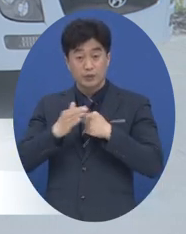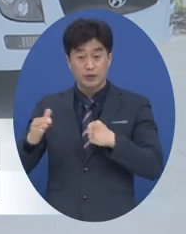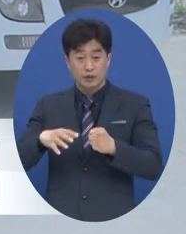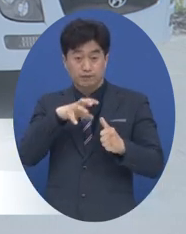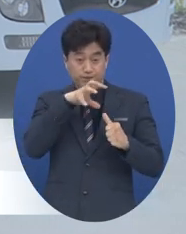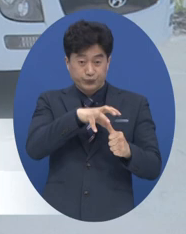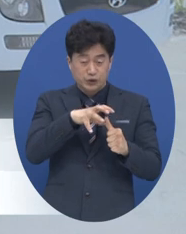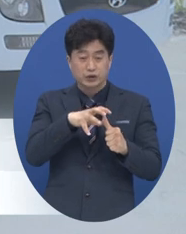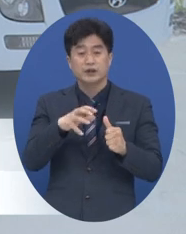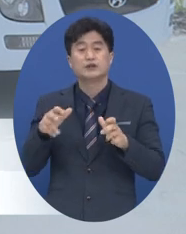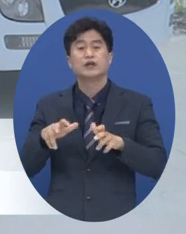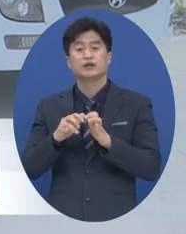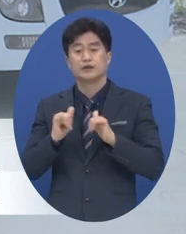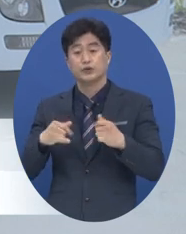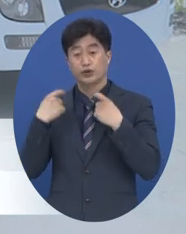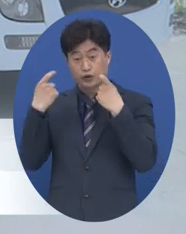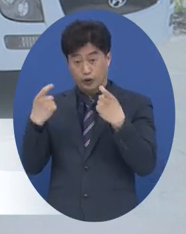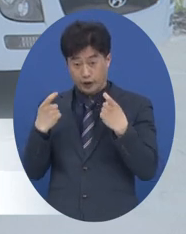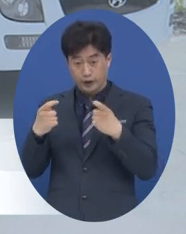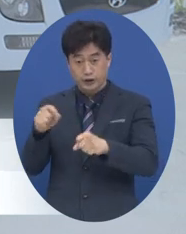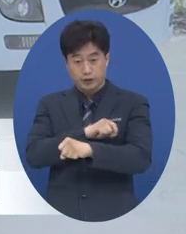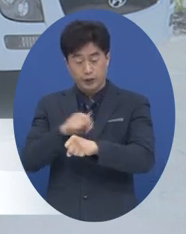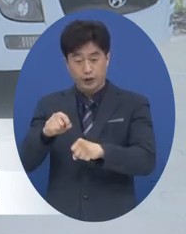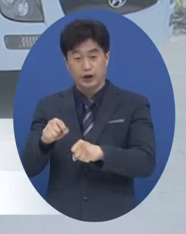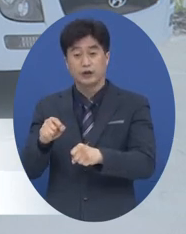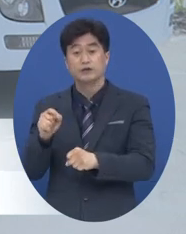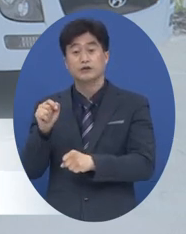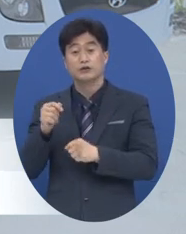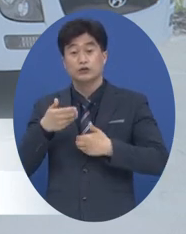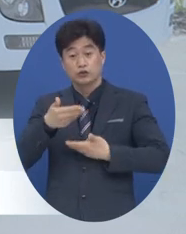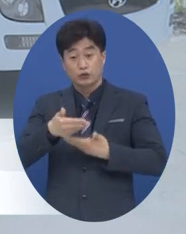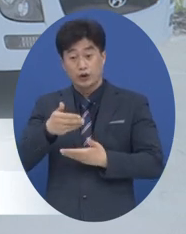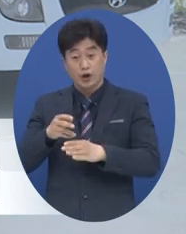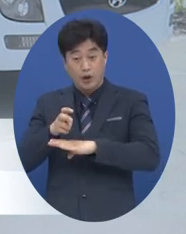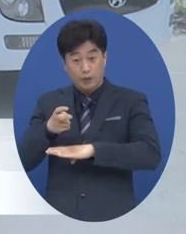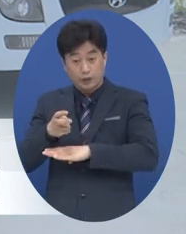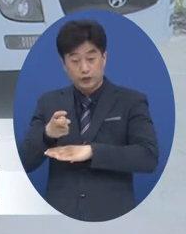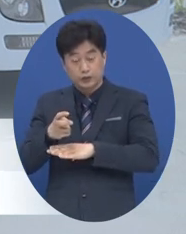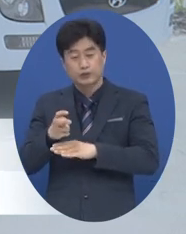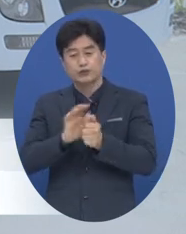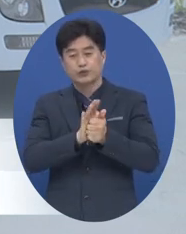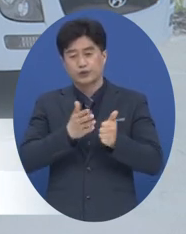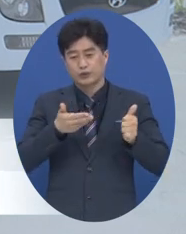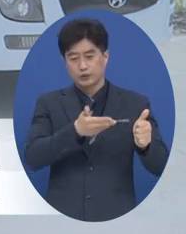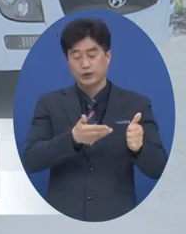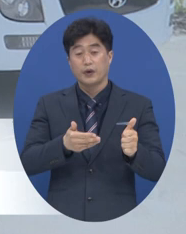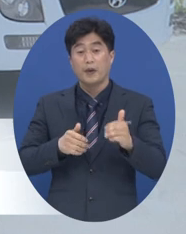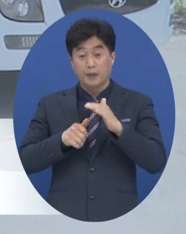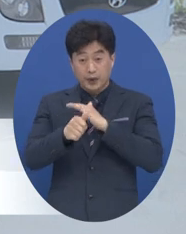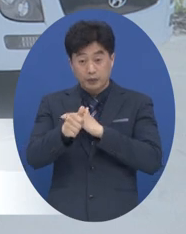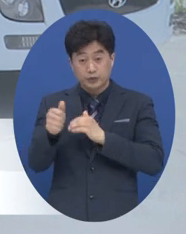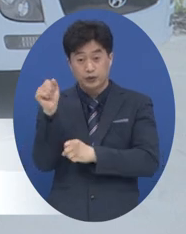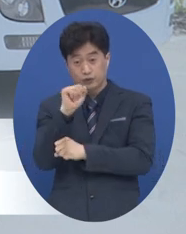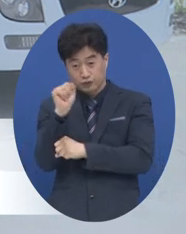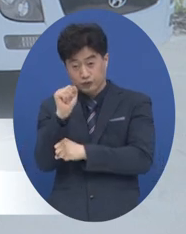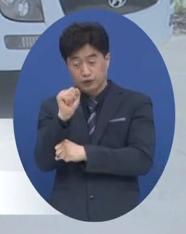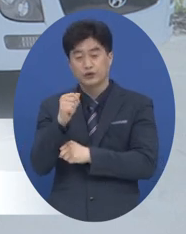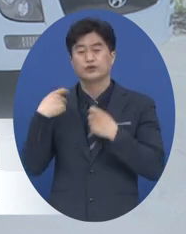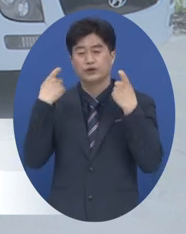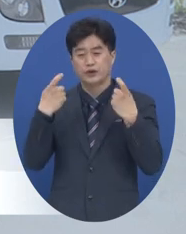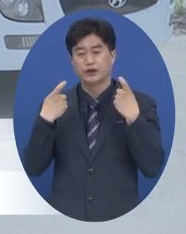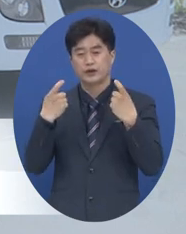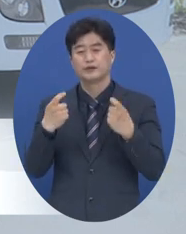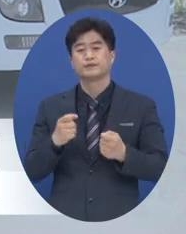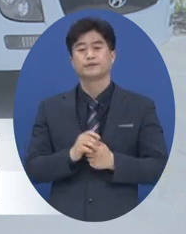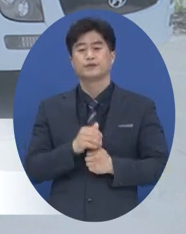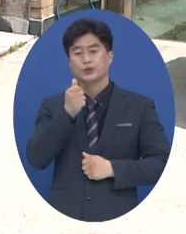붙잡힌 장애인들의 여행 발길을 경기도가 특별한 관광차로 달래줍니다. 찾아가는 드라이빙 관광인데요. 최지연 기자가